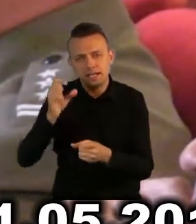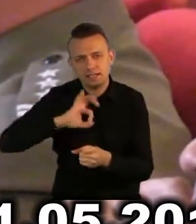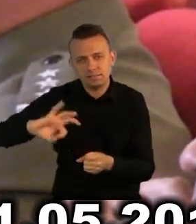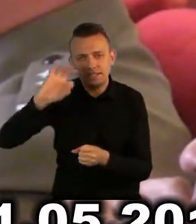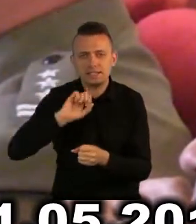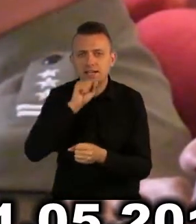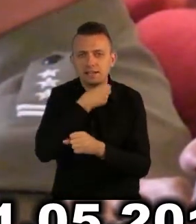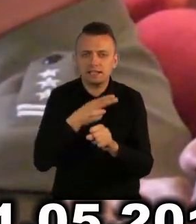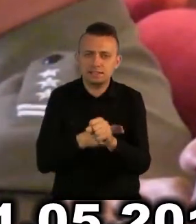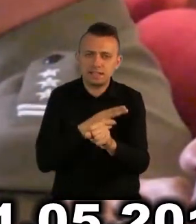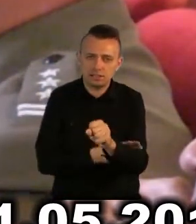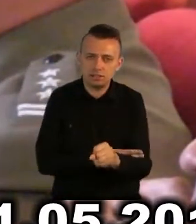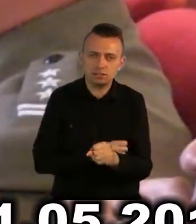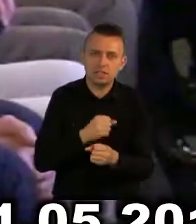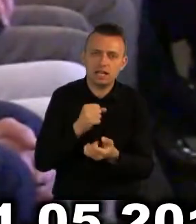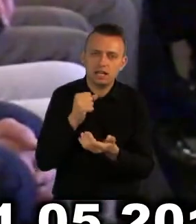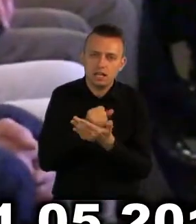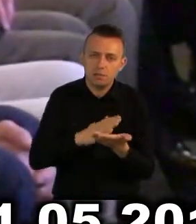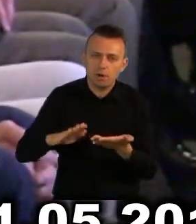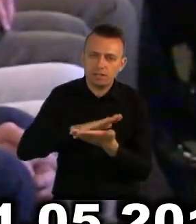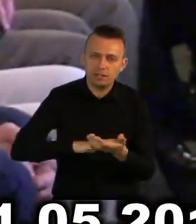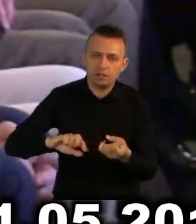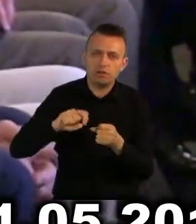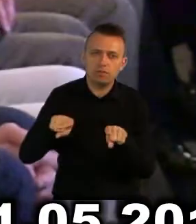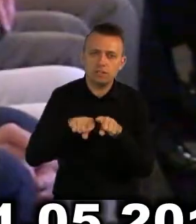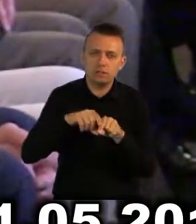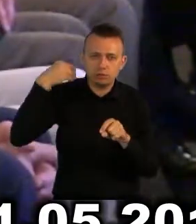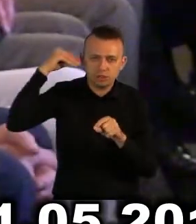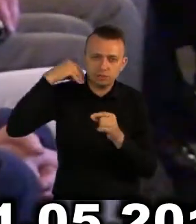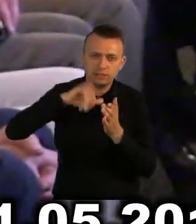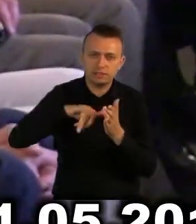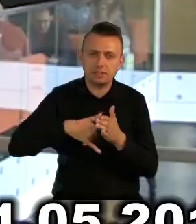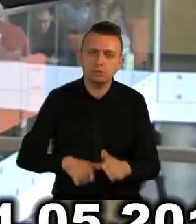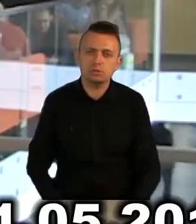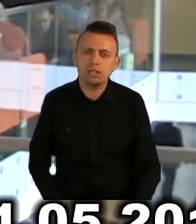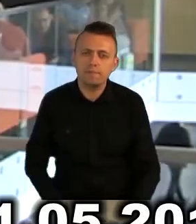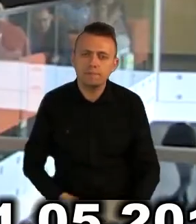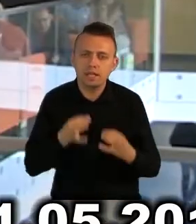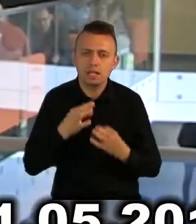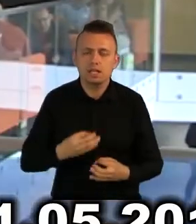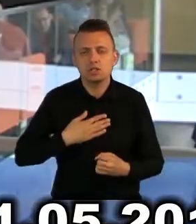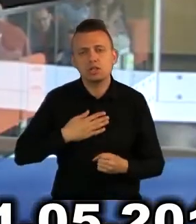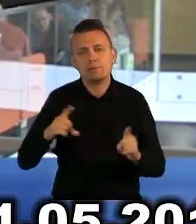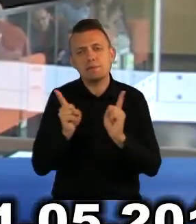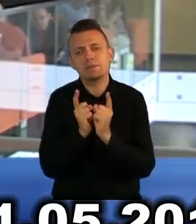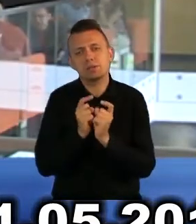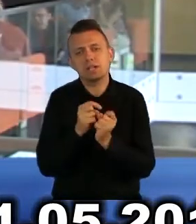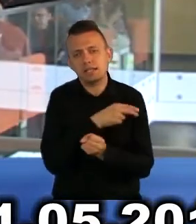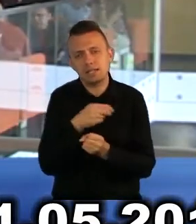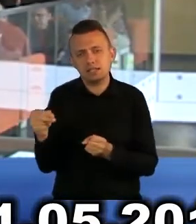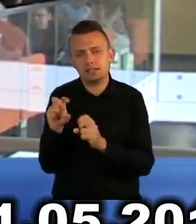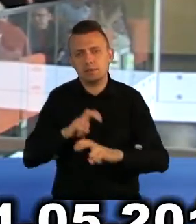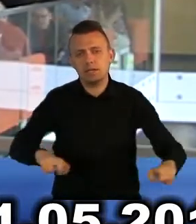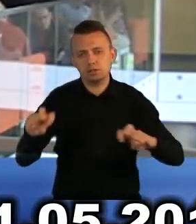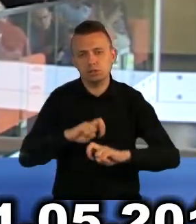przez starostę powiatowego w Kutnie Krzysztofa Debicha oraz prezydenta miasta Kutno Zbigniewa Burzyńskiego. A dzisiaj mamy spotkanie na temat ruchu